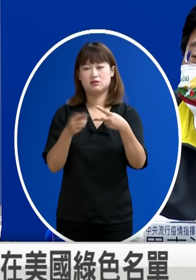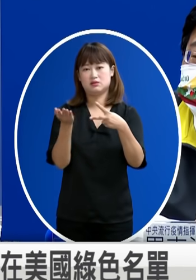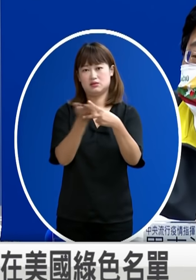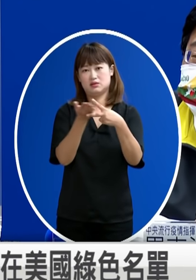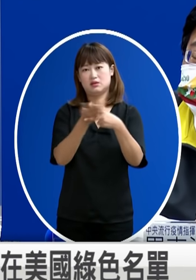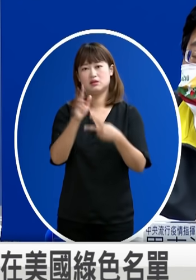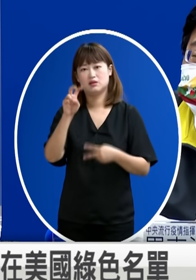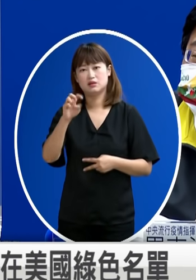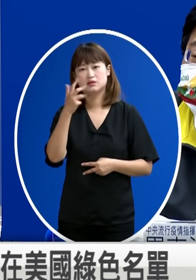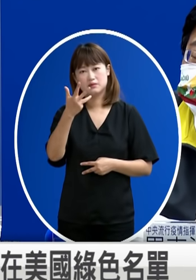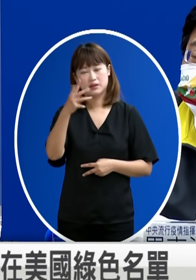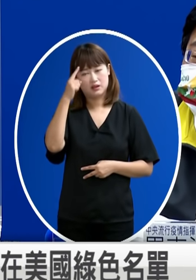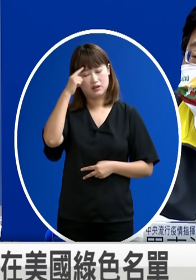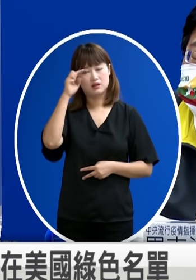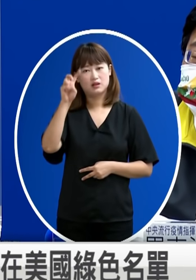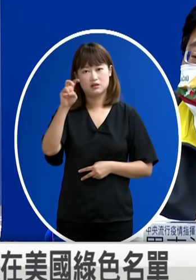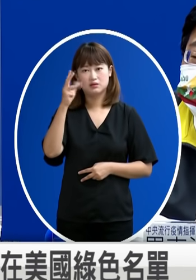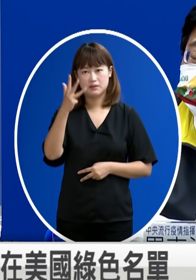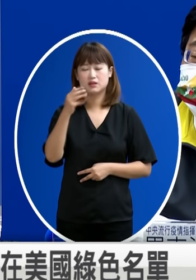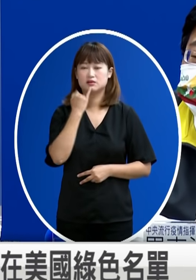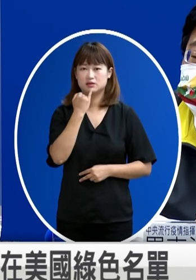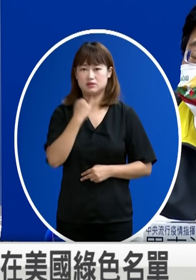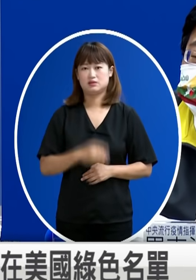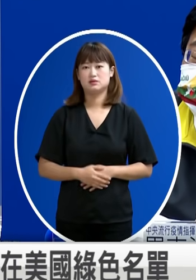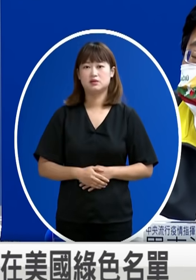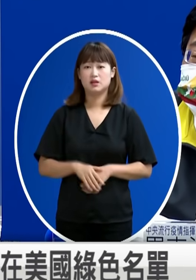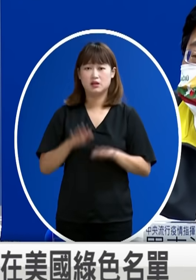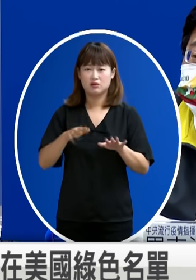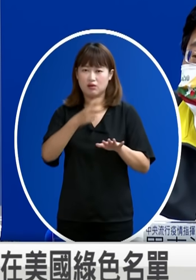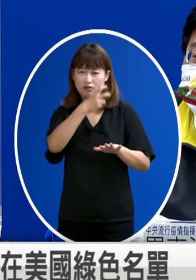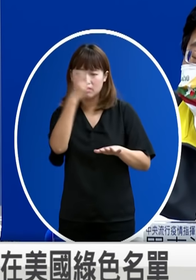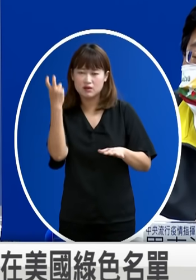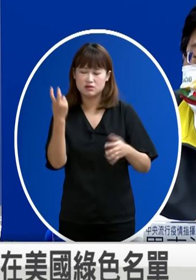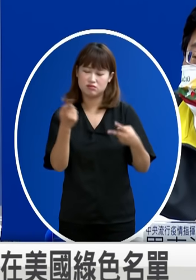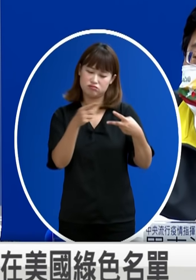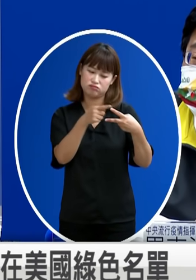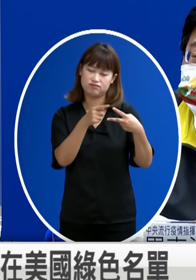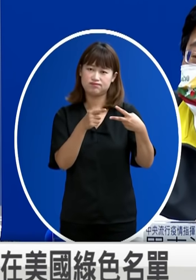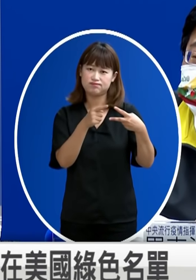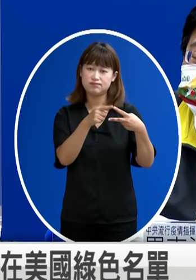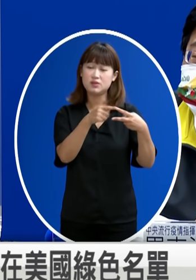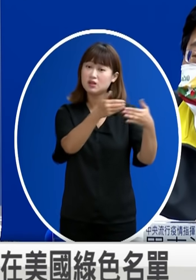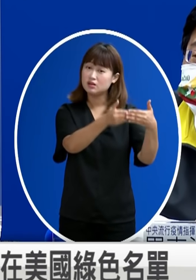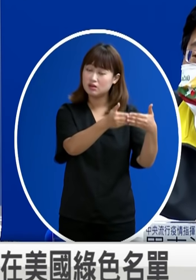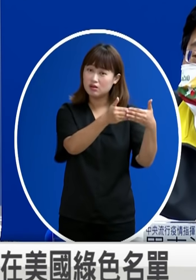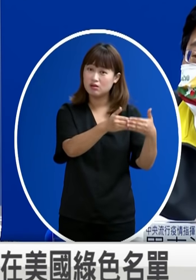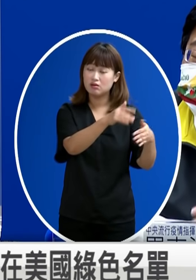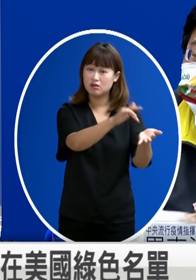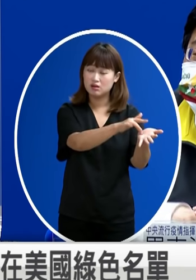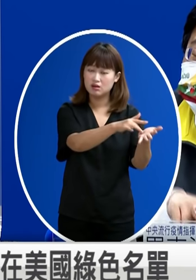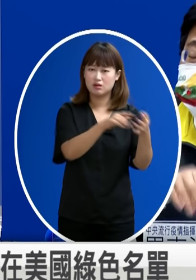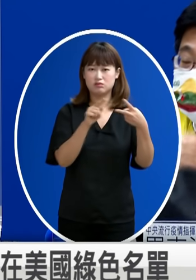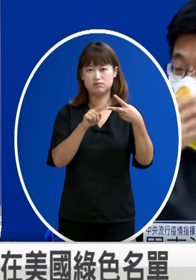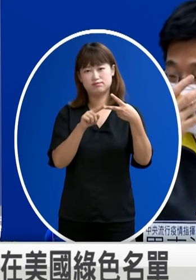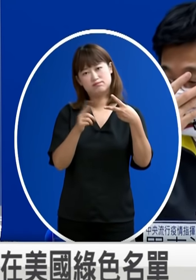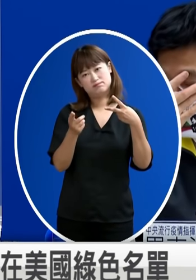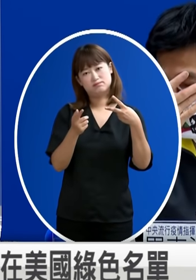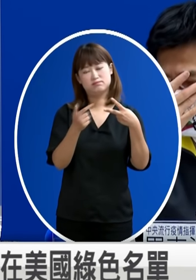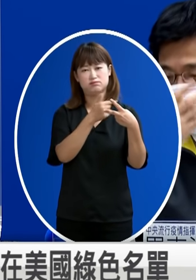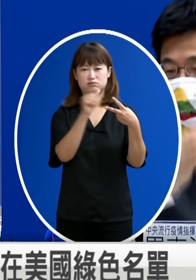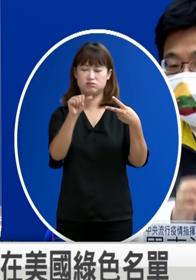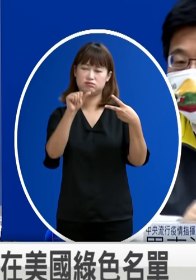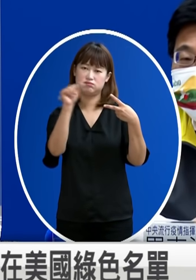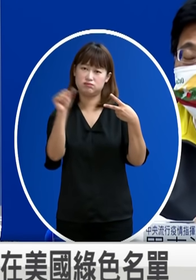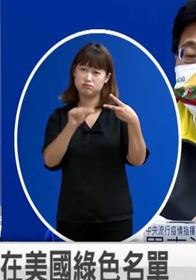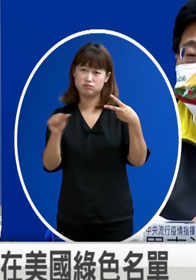床上面也没有针对说用中国的国药跟我们的其他的来做这个研究了，